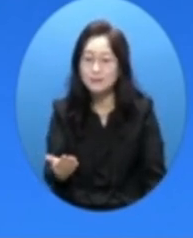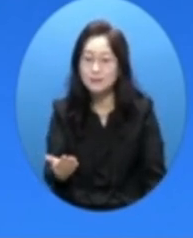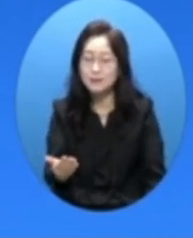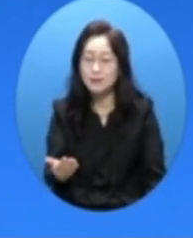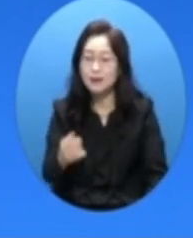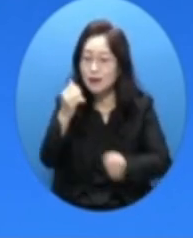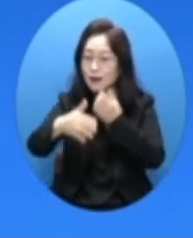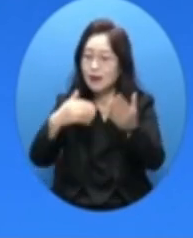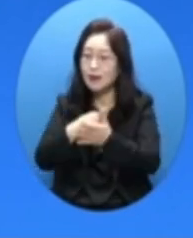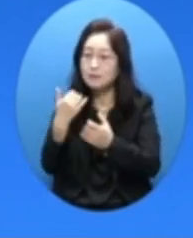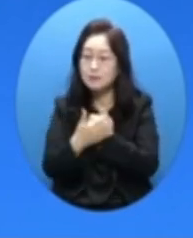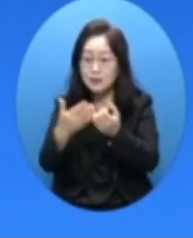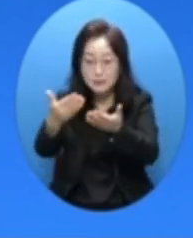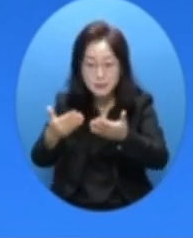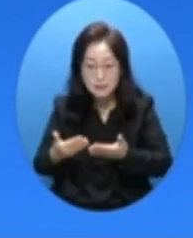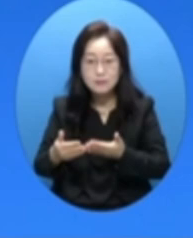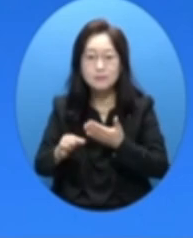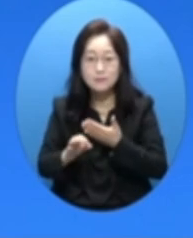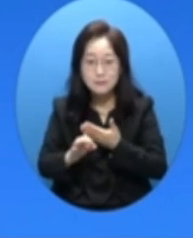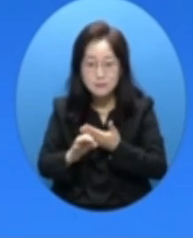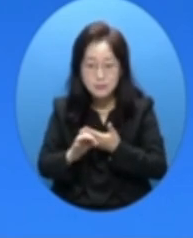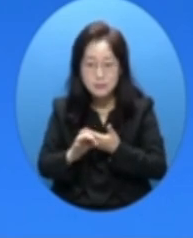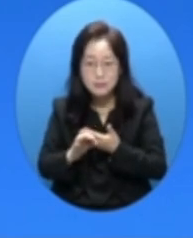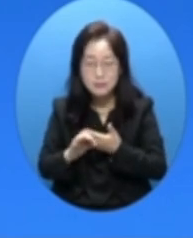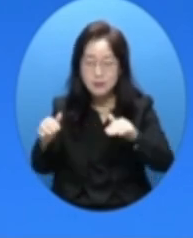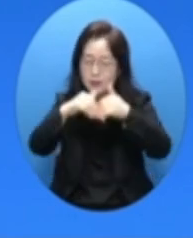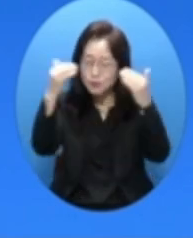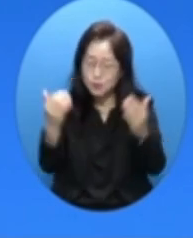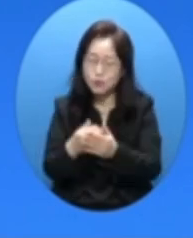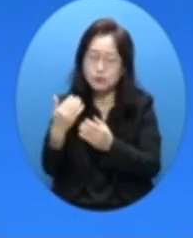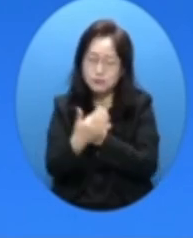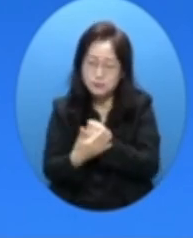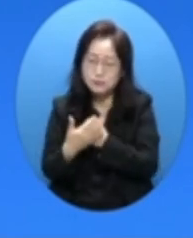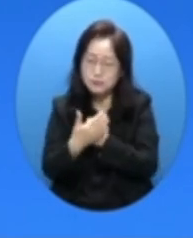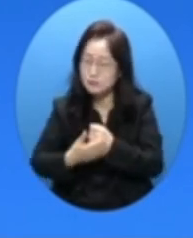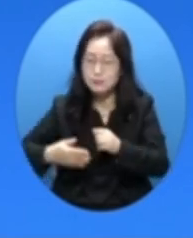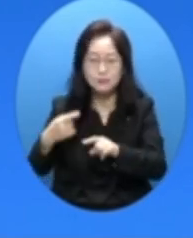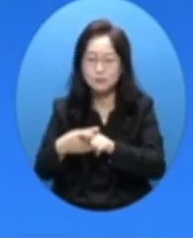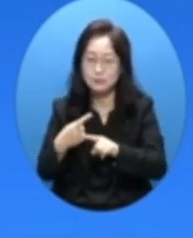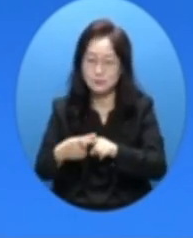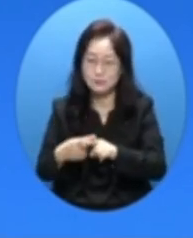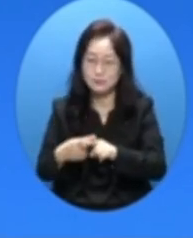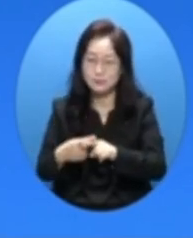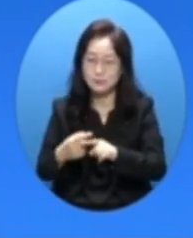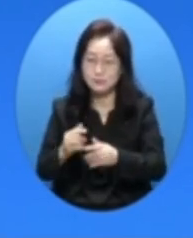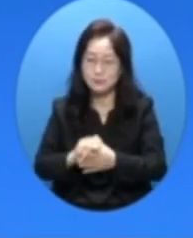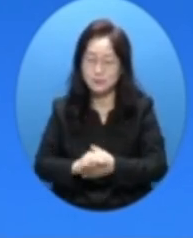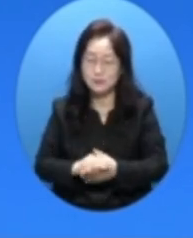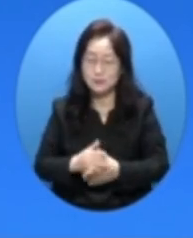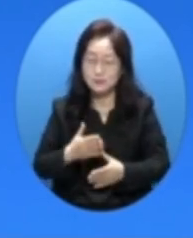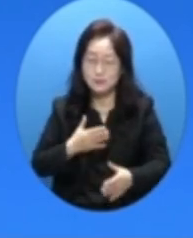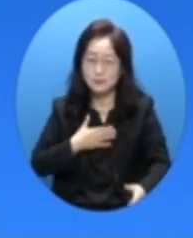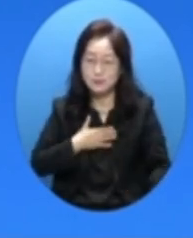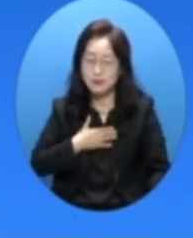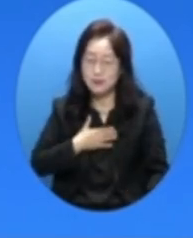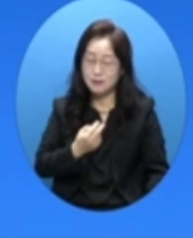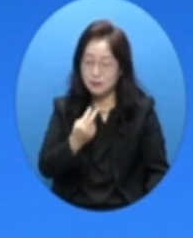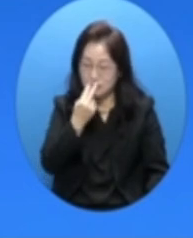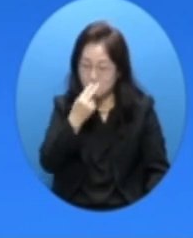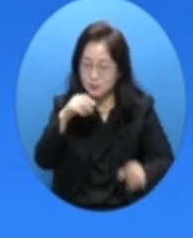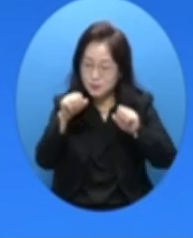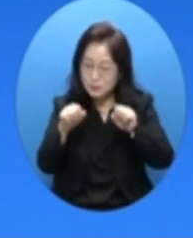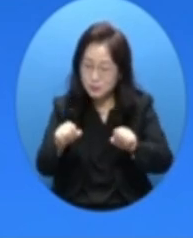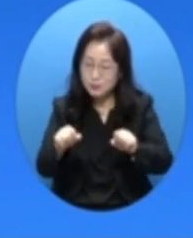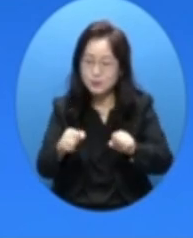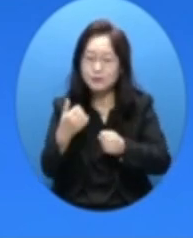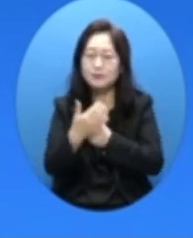하나님의 은혜를 받으면 모든 것이 다 은혜가 되는 것입니다 내가 살아 숨쉬는 것도 은혜요